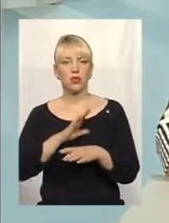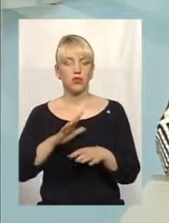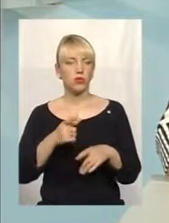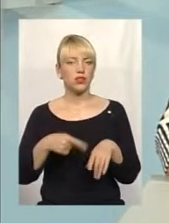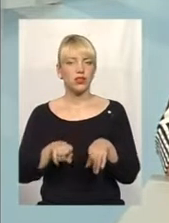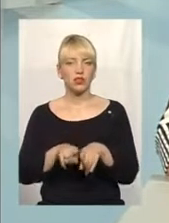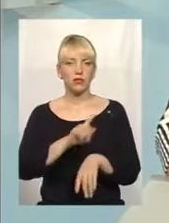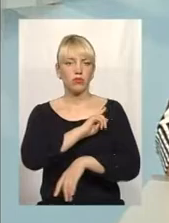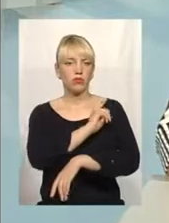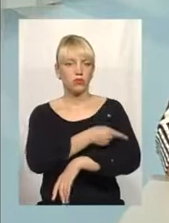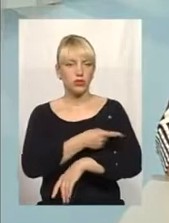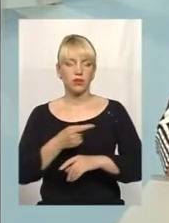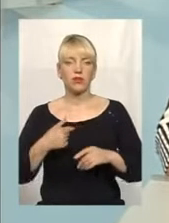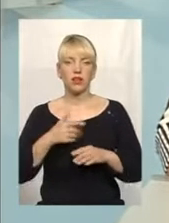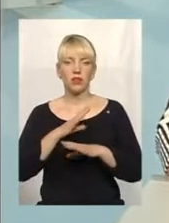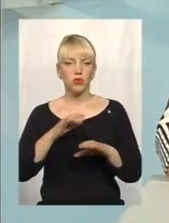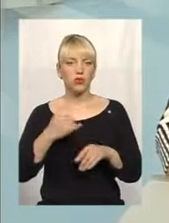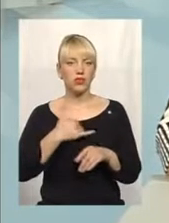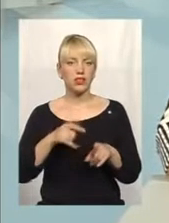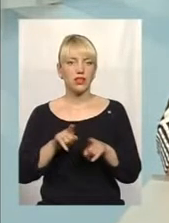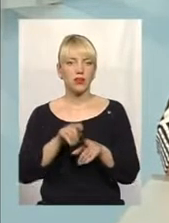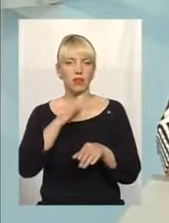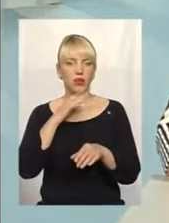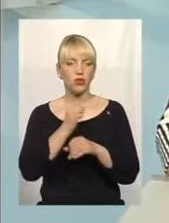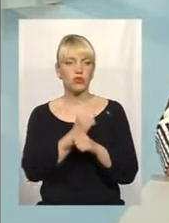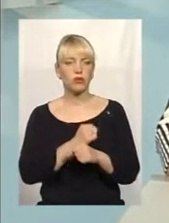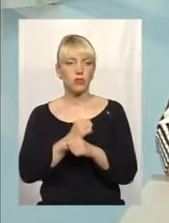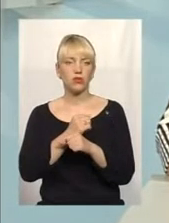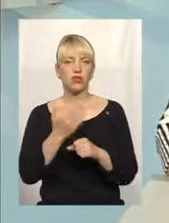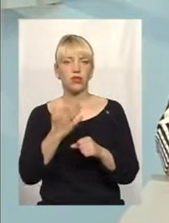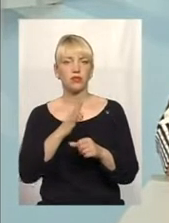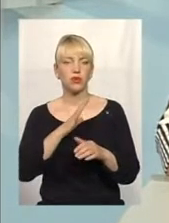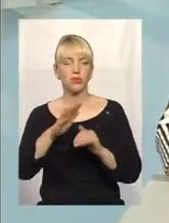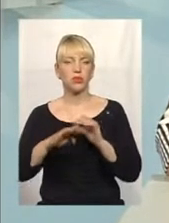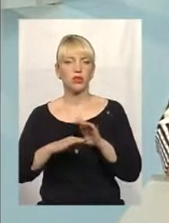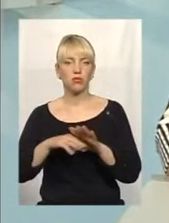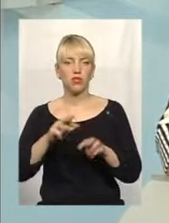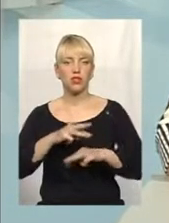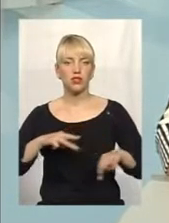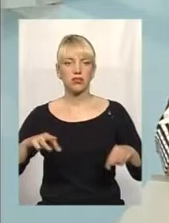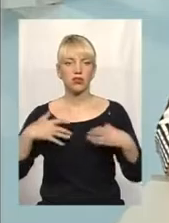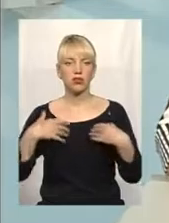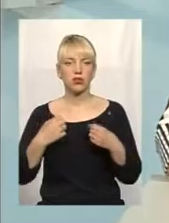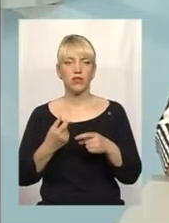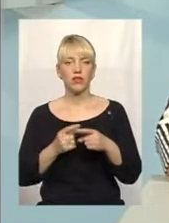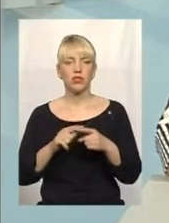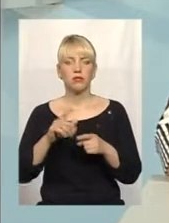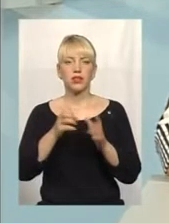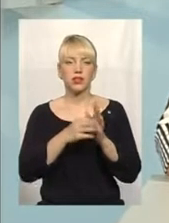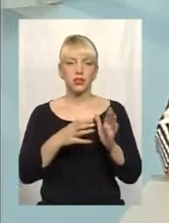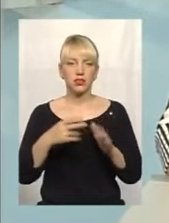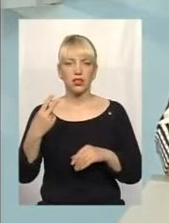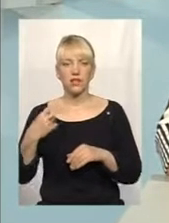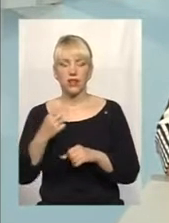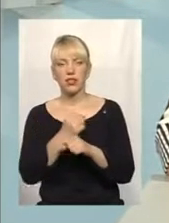багато санаторіїв, які підпорядковані там Міністерству охорони здоров'я. Це була десь біля 15-20 санаторіїв. Так,